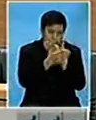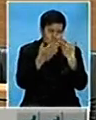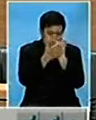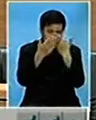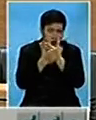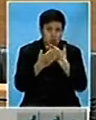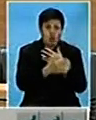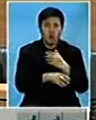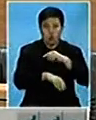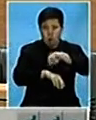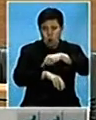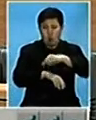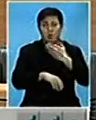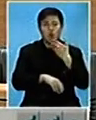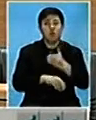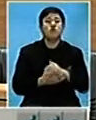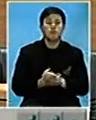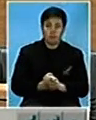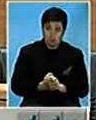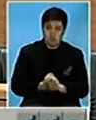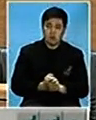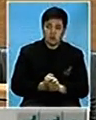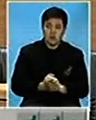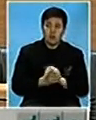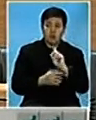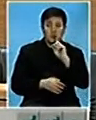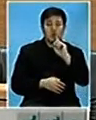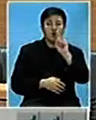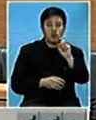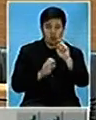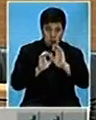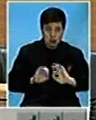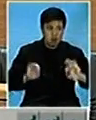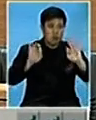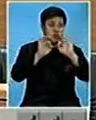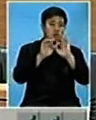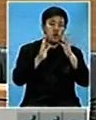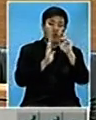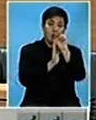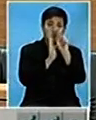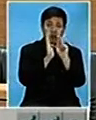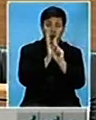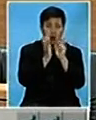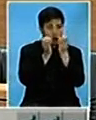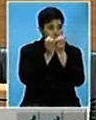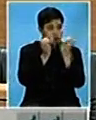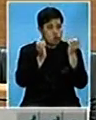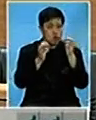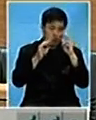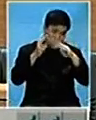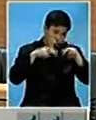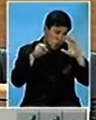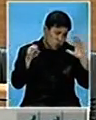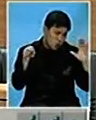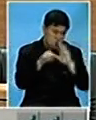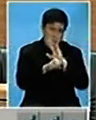ลาเพราะฉะนั้นคำถามที่สำคัญก็คือว่ากฎหมายรัฐธรรมนูญที่ไม่ได้สามารถครอบคลุมทุกประเด็นในสัง